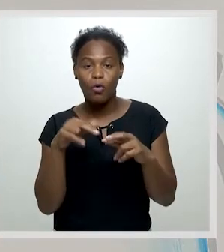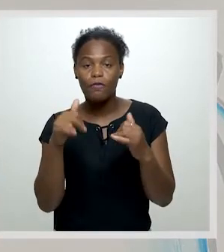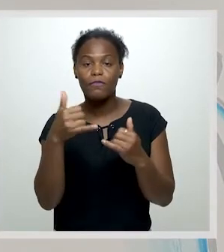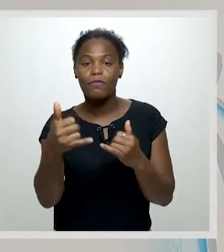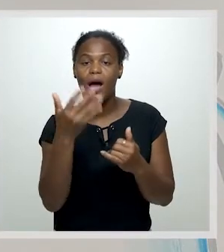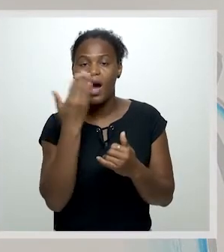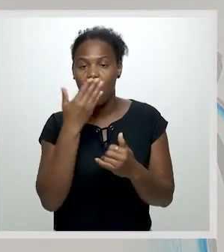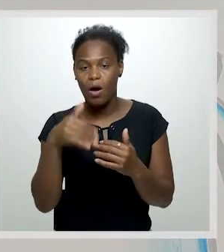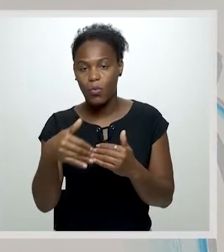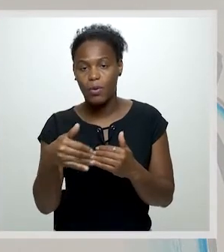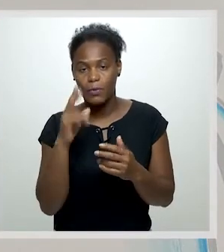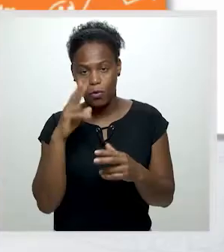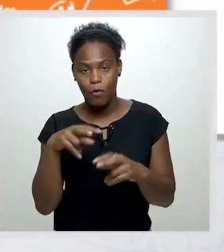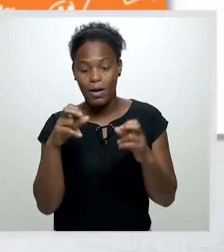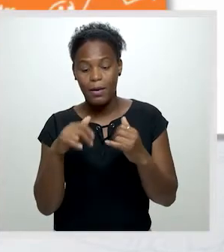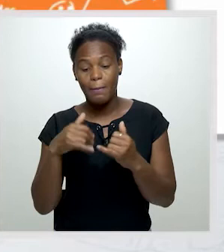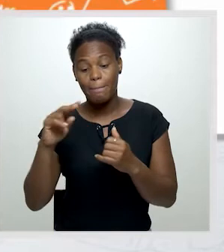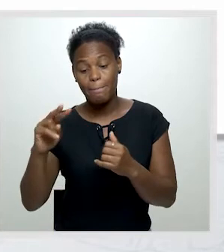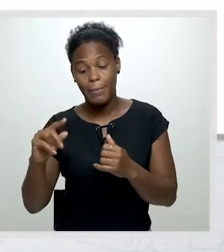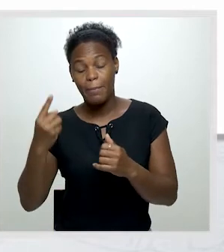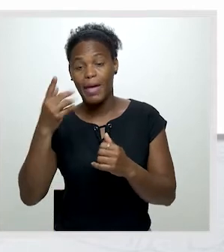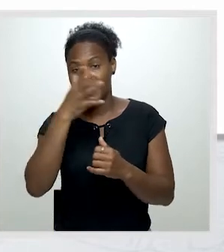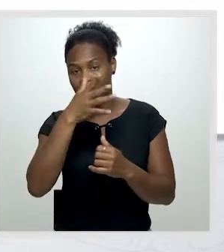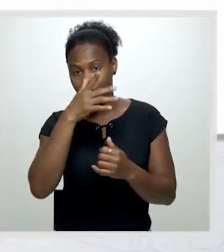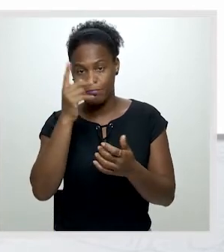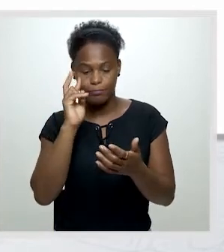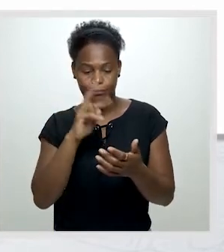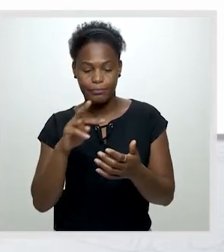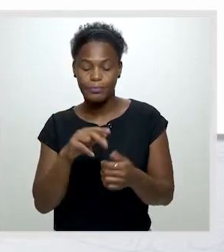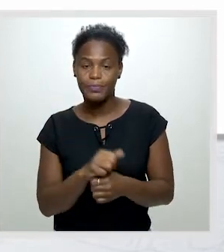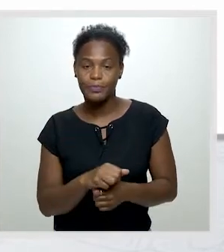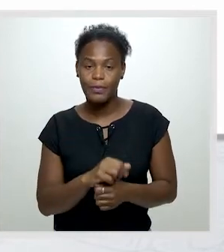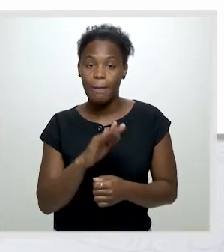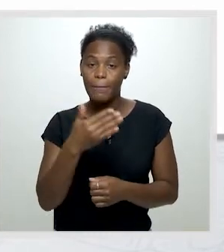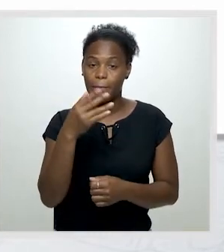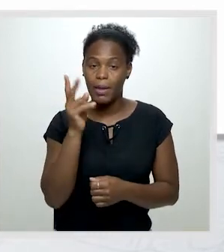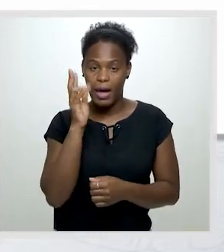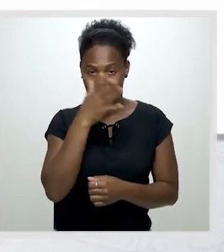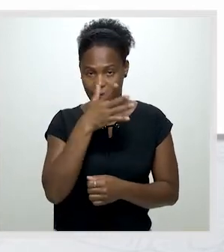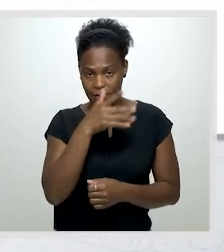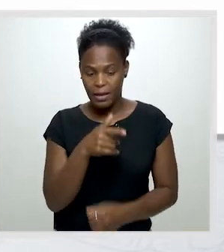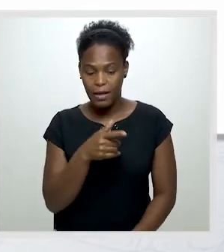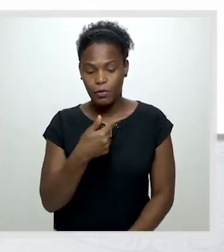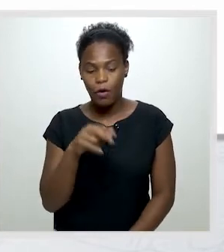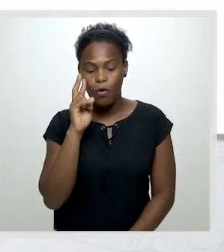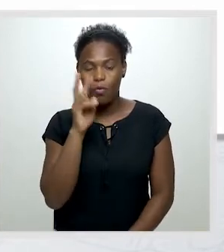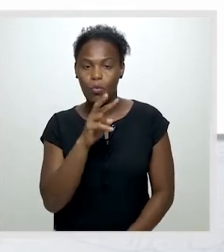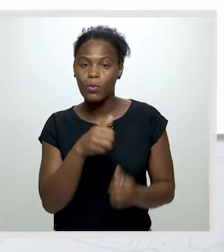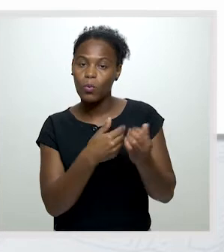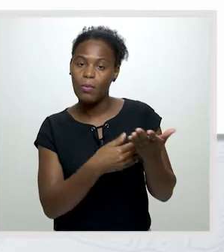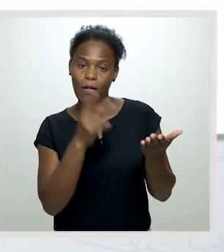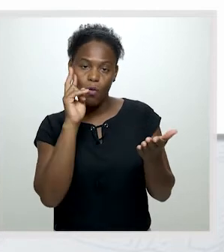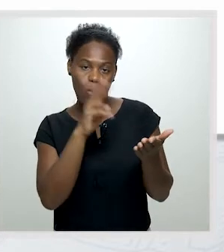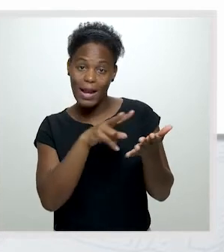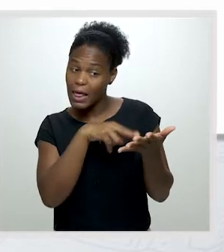durant le cours. Alors on va passer à la première activité. Première activité, on va observer les documents sans